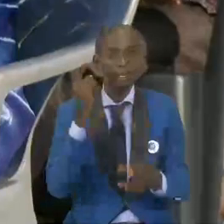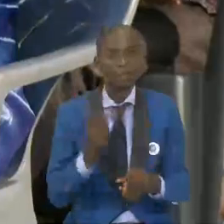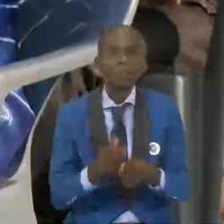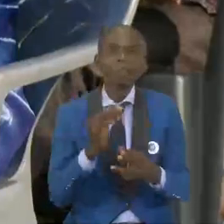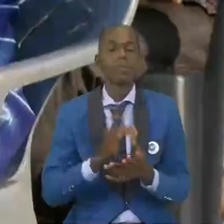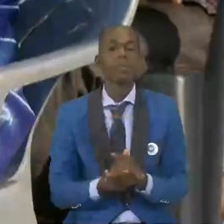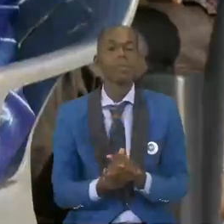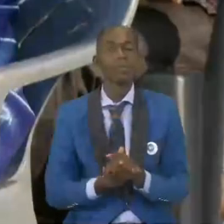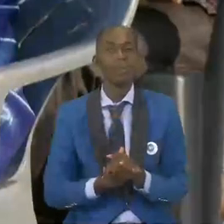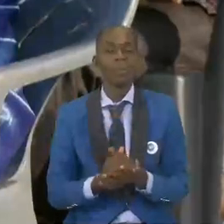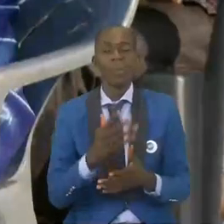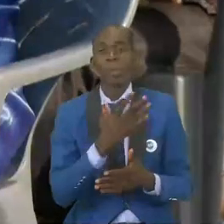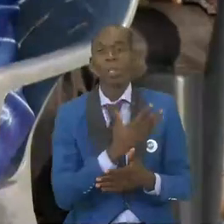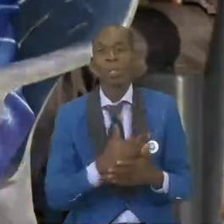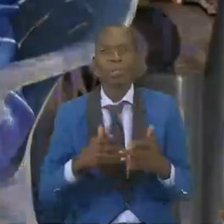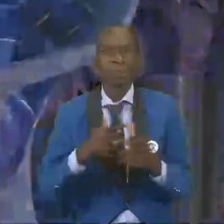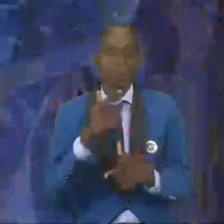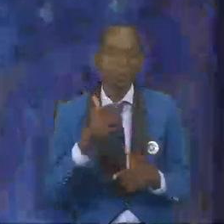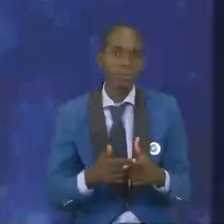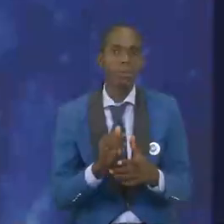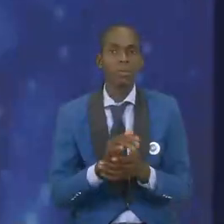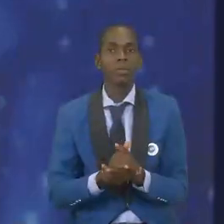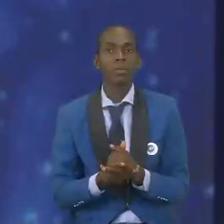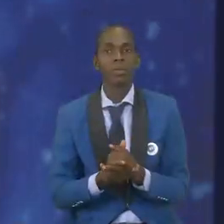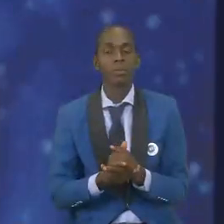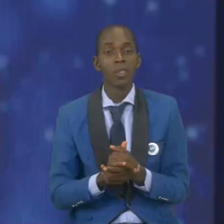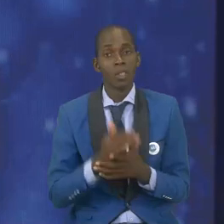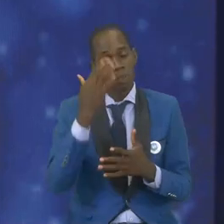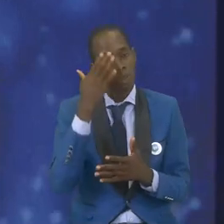Tu entres et tu vas ressortir.